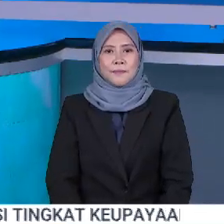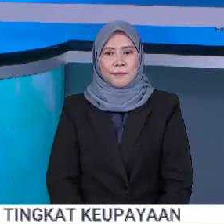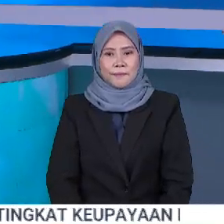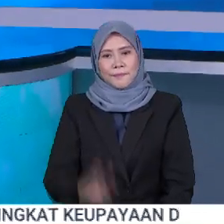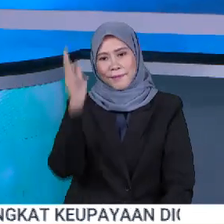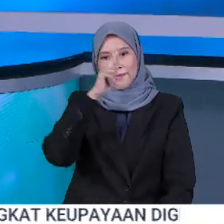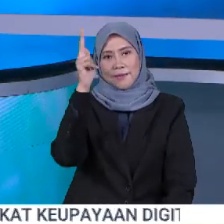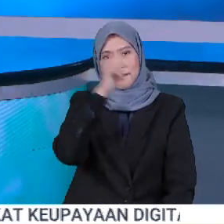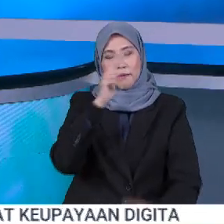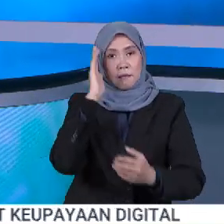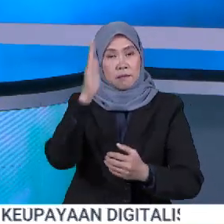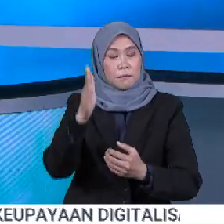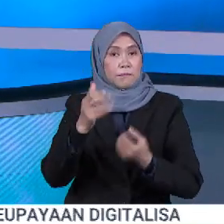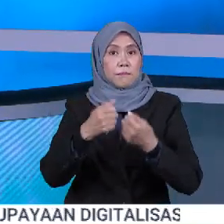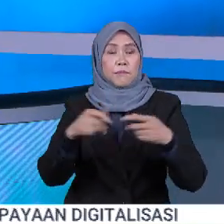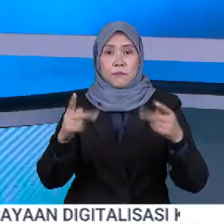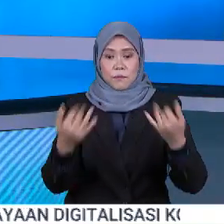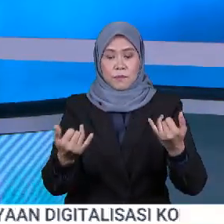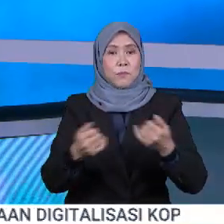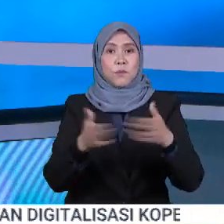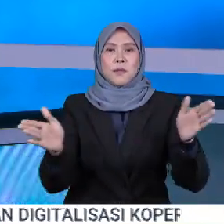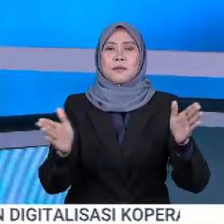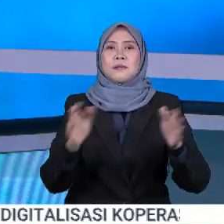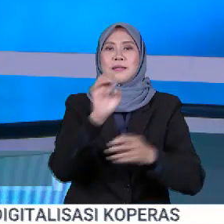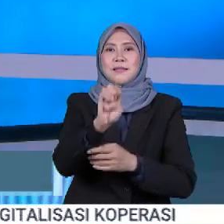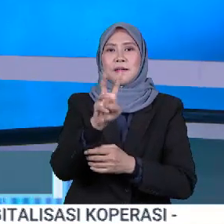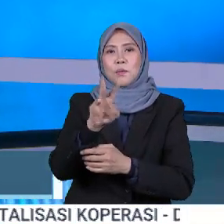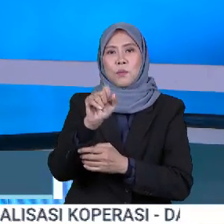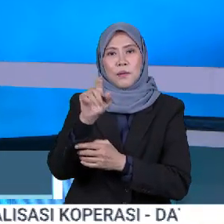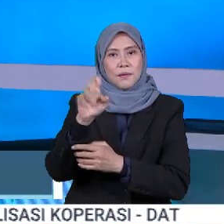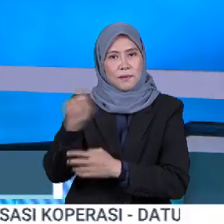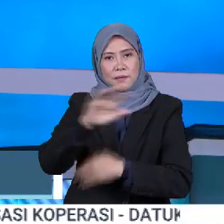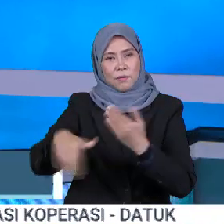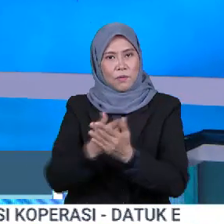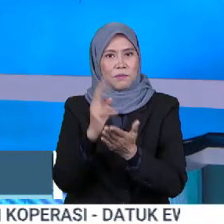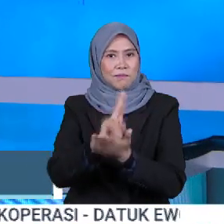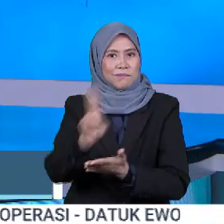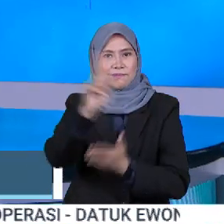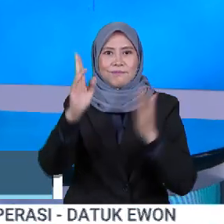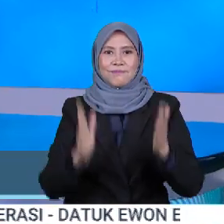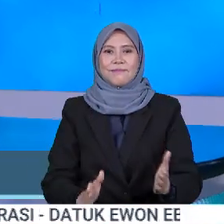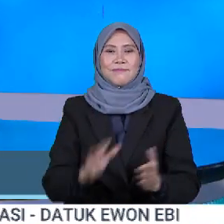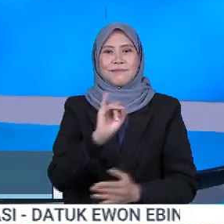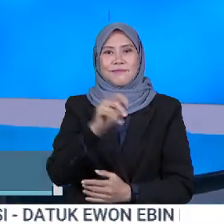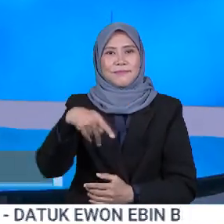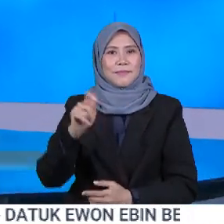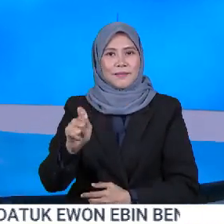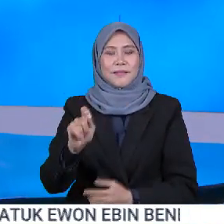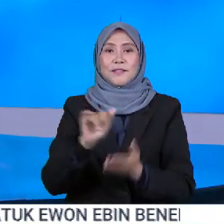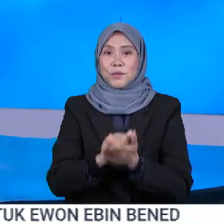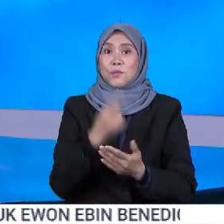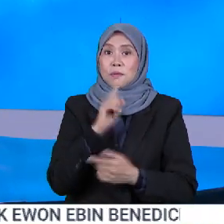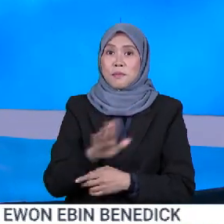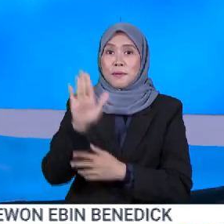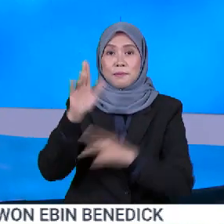kerajaan akan memperluaskan bantuan e-wallet 2023 kepada semua mahasiswa insitu pengajian tinggi IPT itu